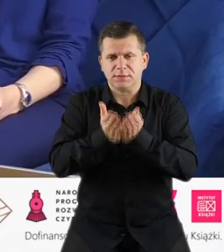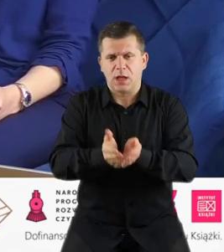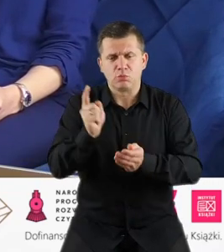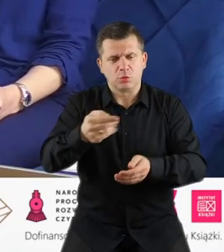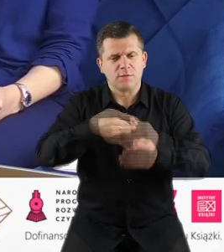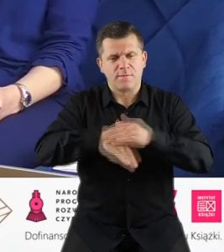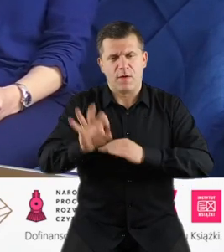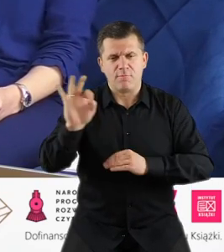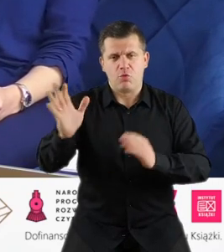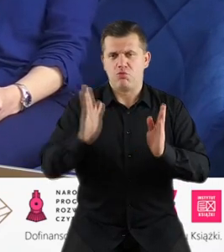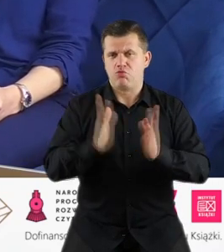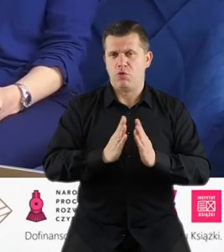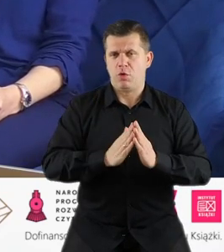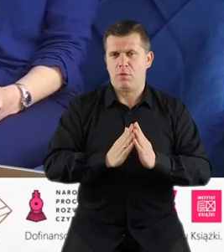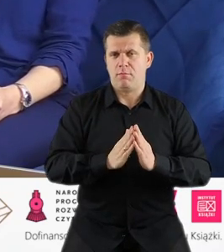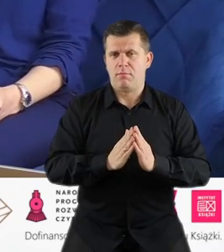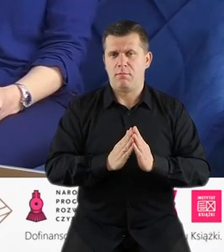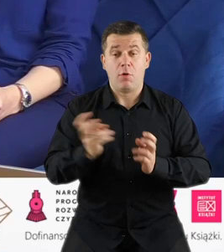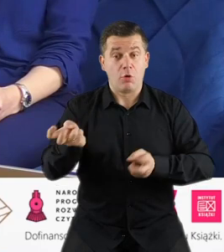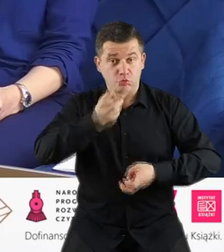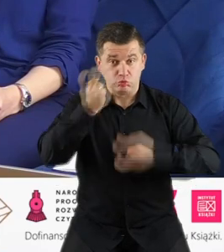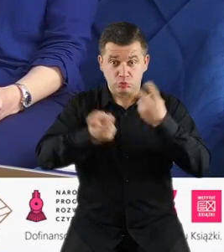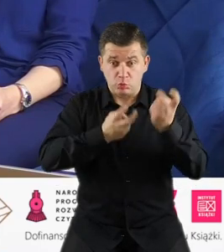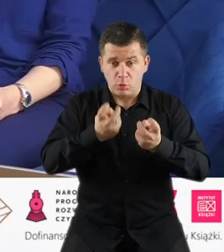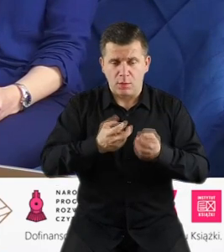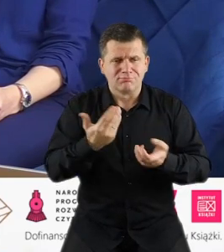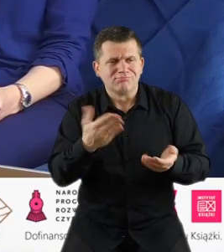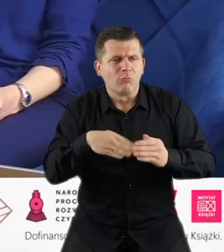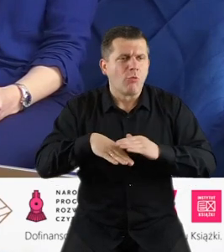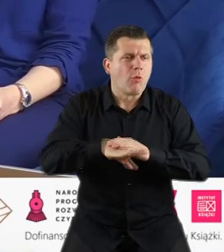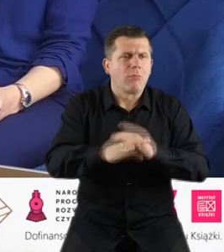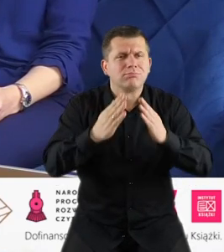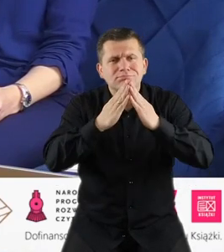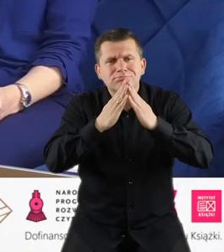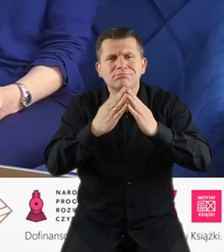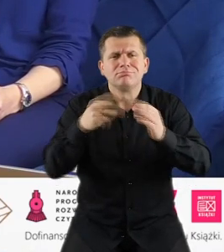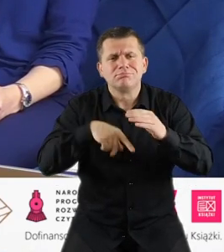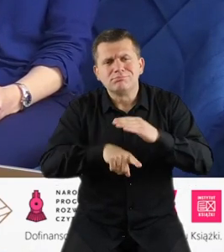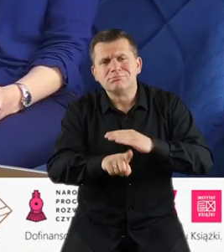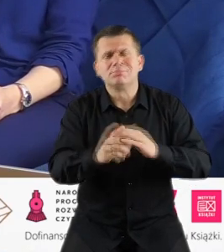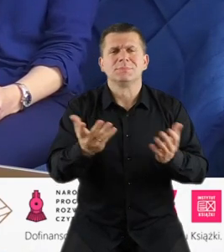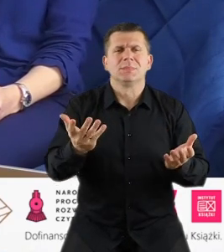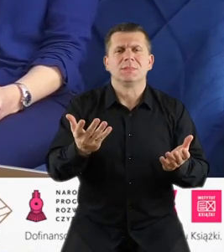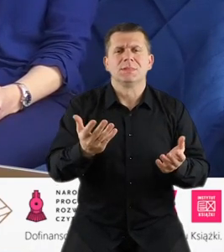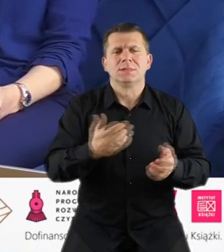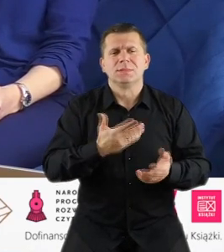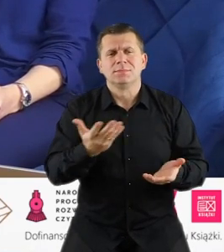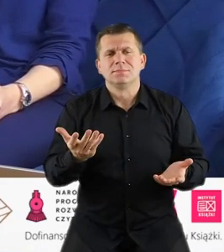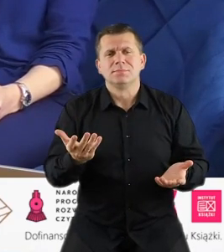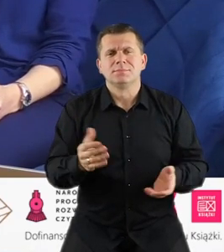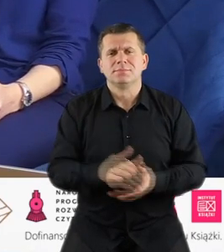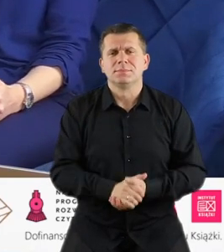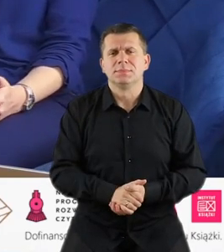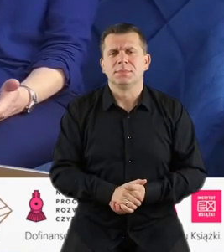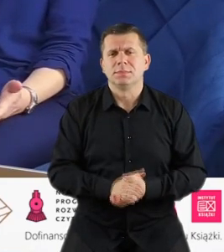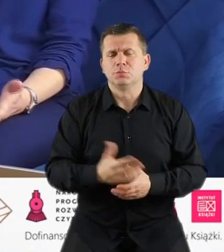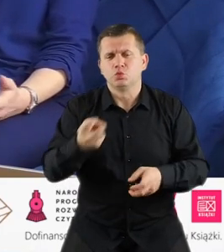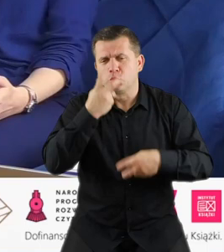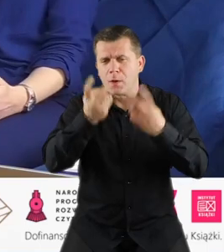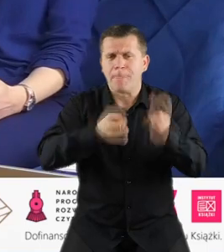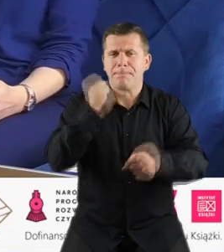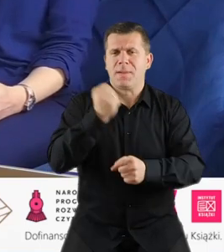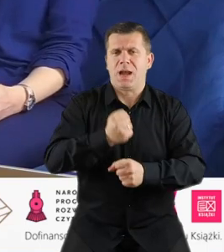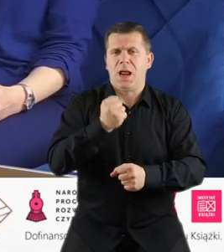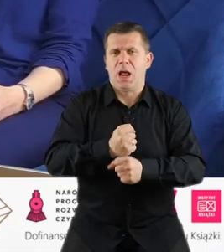musi opuścić swój dom i właściwie szuka dachu nad głową, strawy, nie wiem,